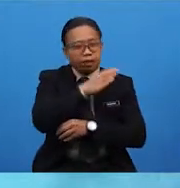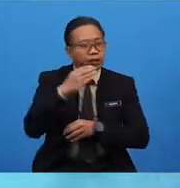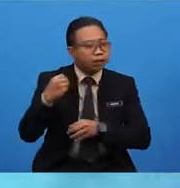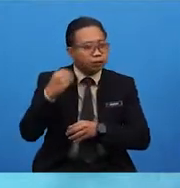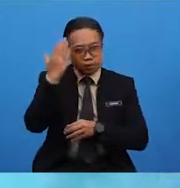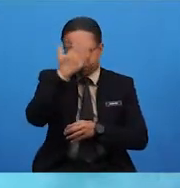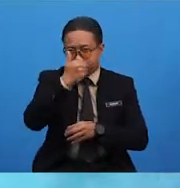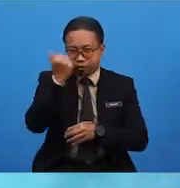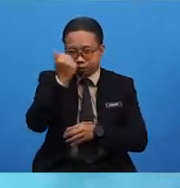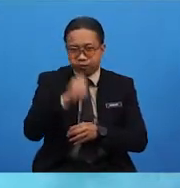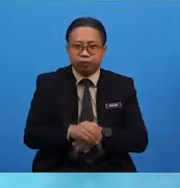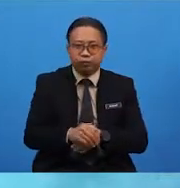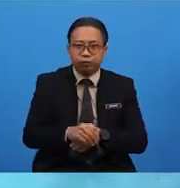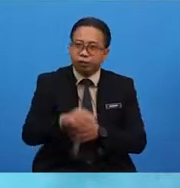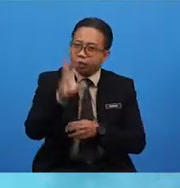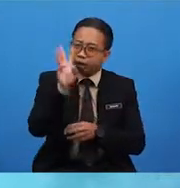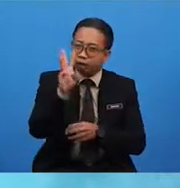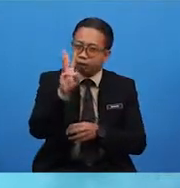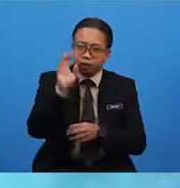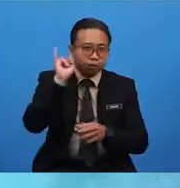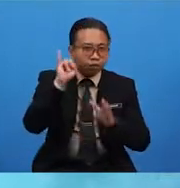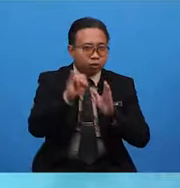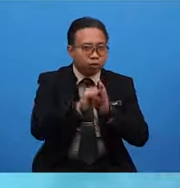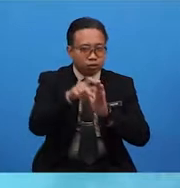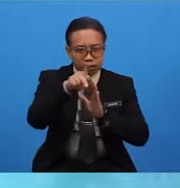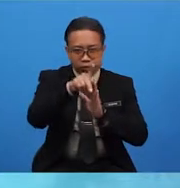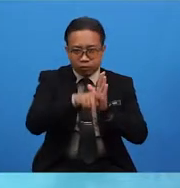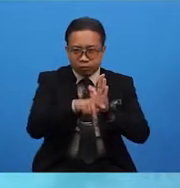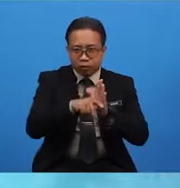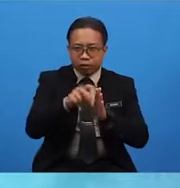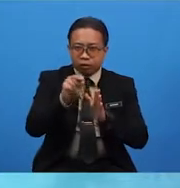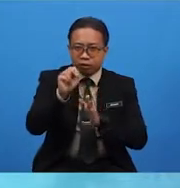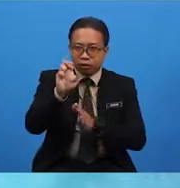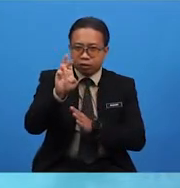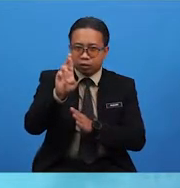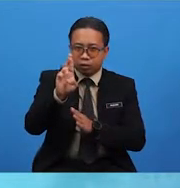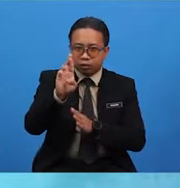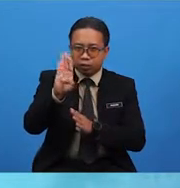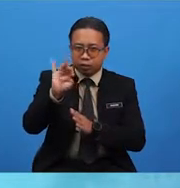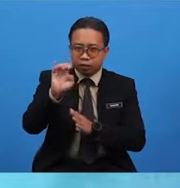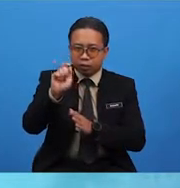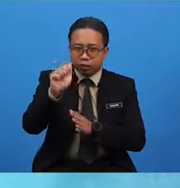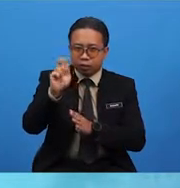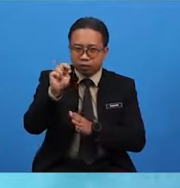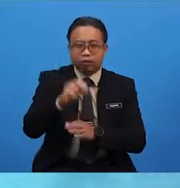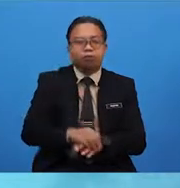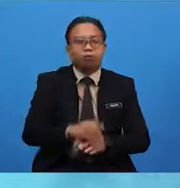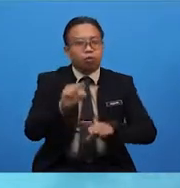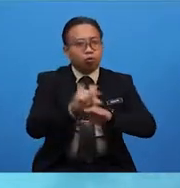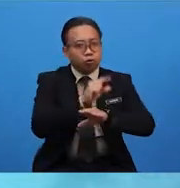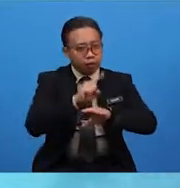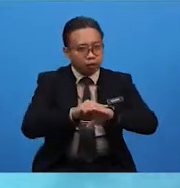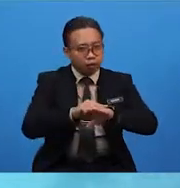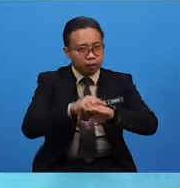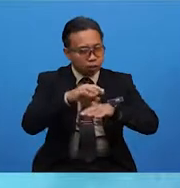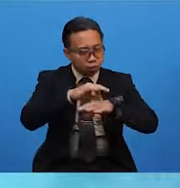jenis keenam ilustrasi penerbitan ilustrasi penerbitan digunakan pada